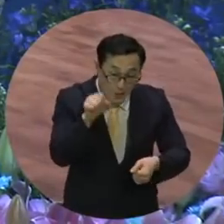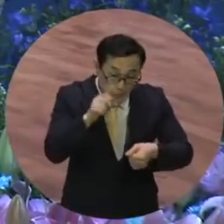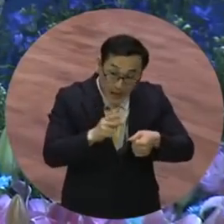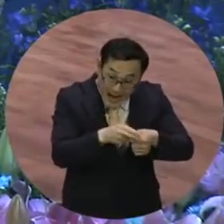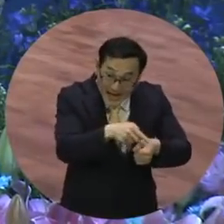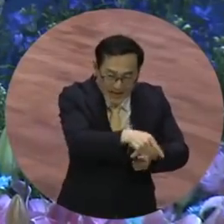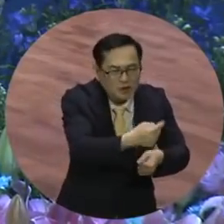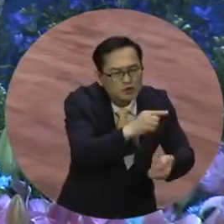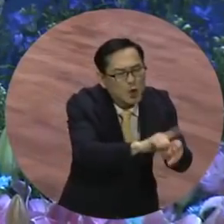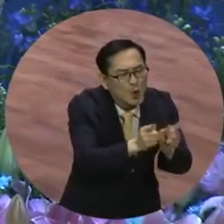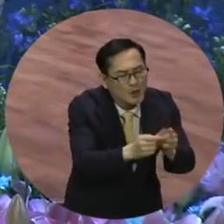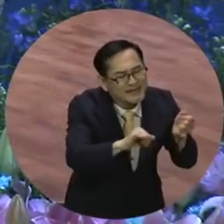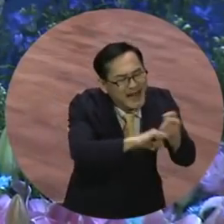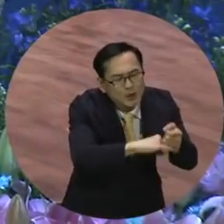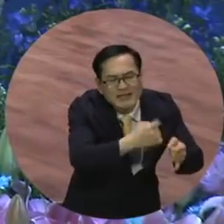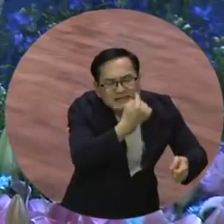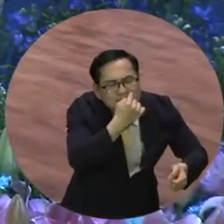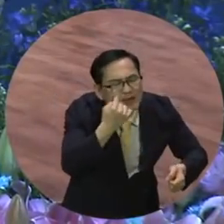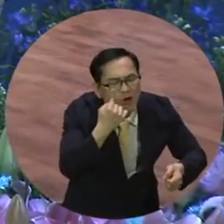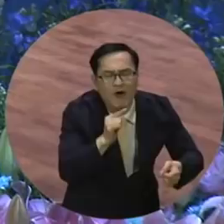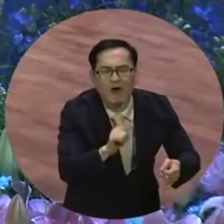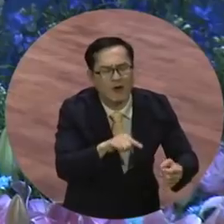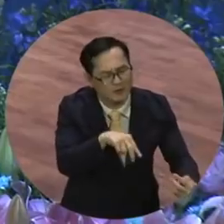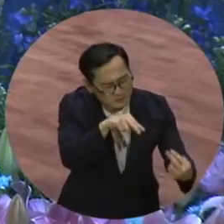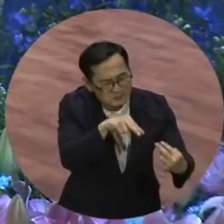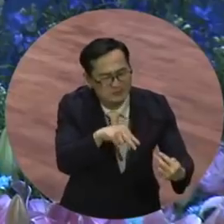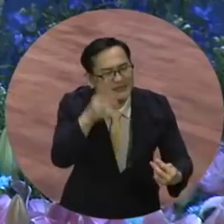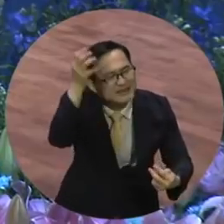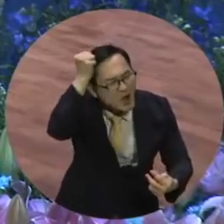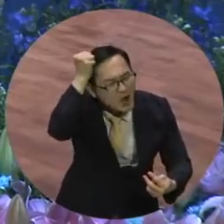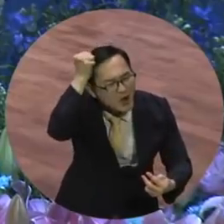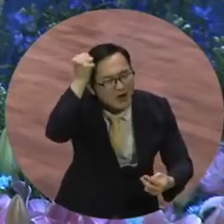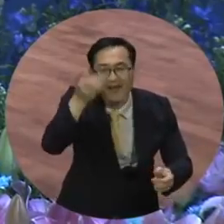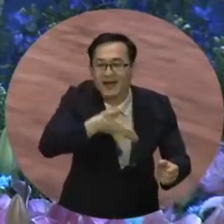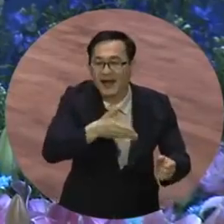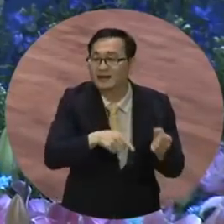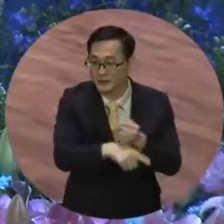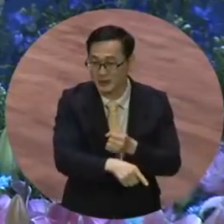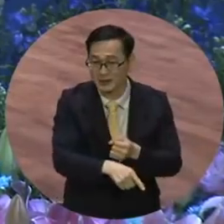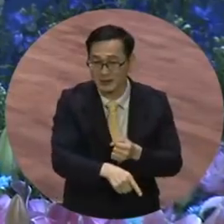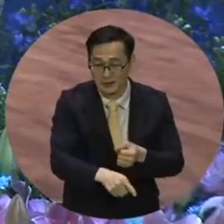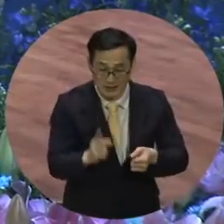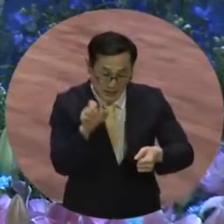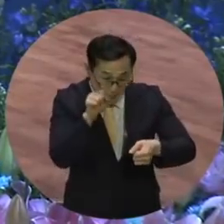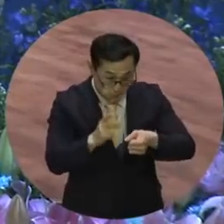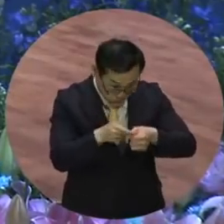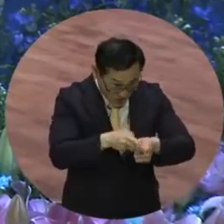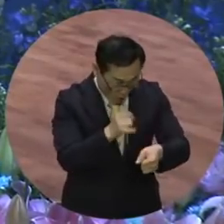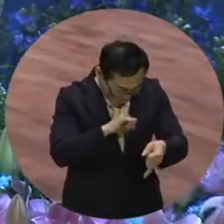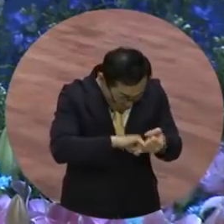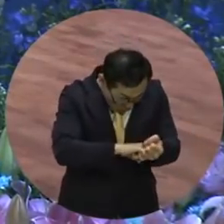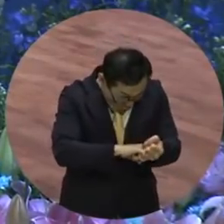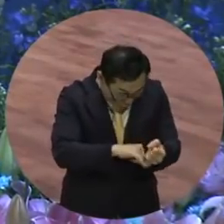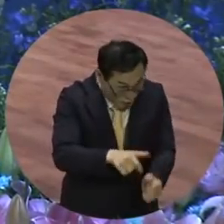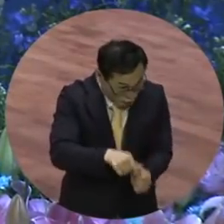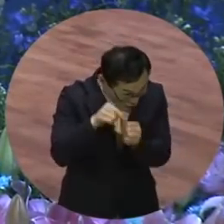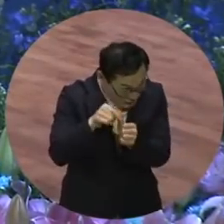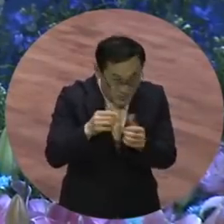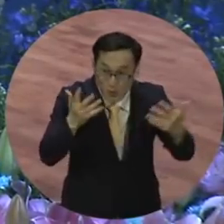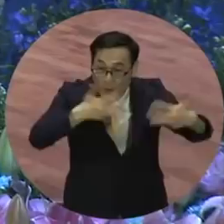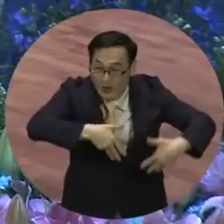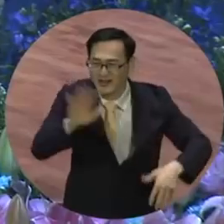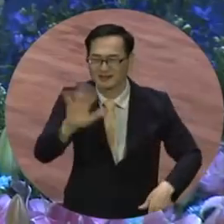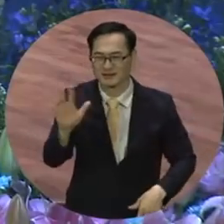조건으로 할례한 게 아니에요. 너와 나의 피의 약속이다. 약속, 언약의 조건이었지 구원의